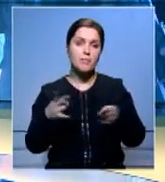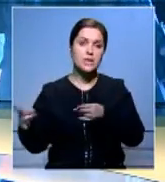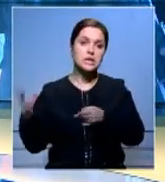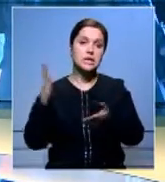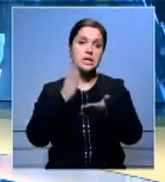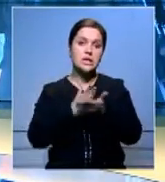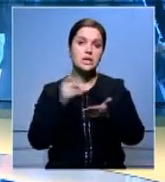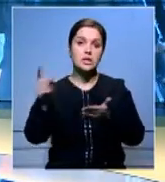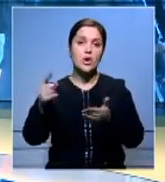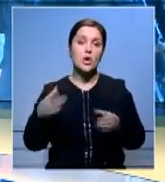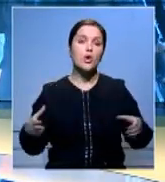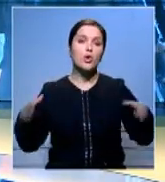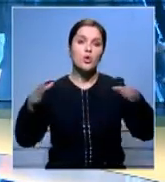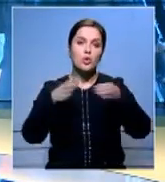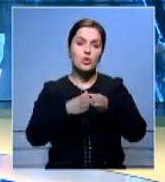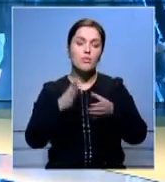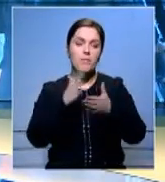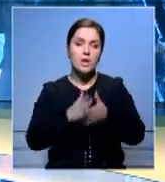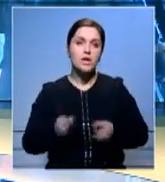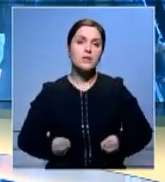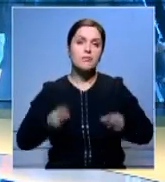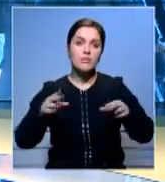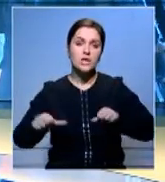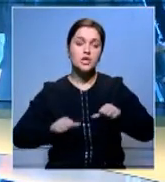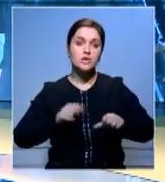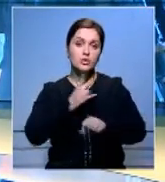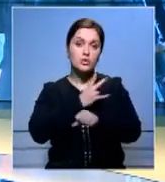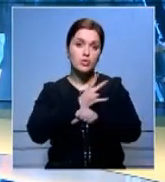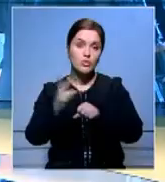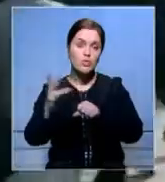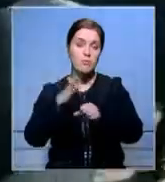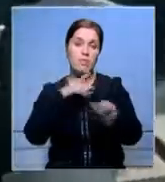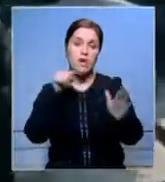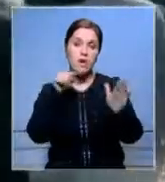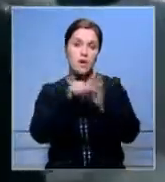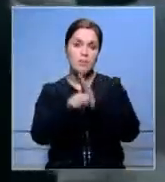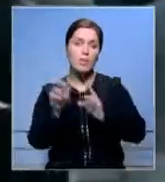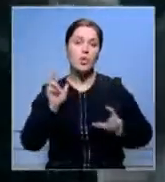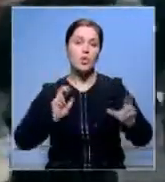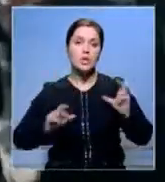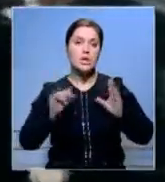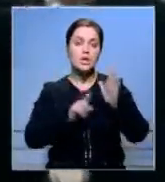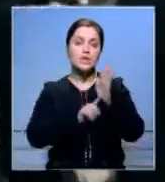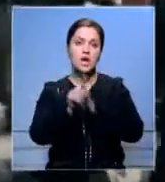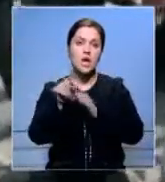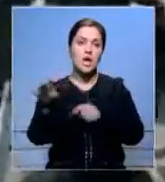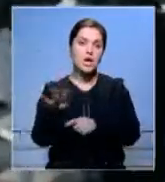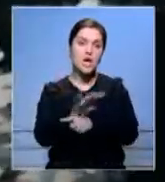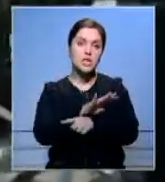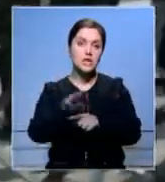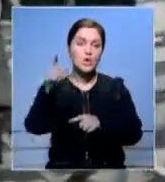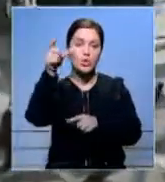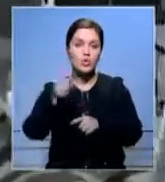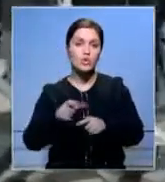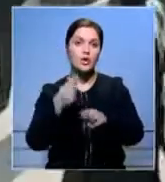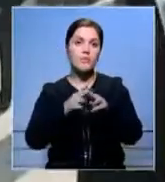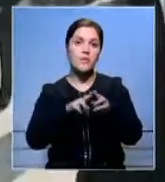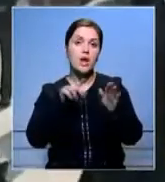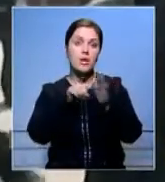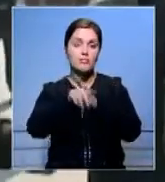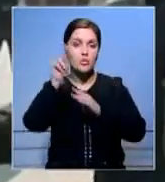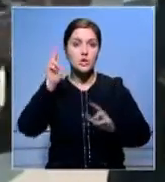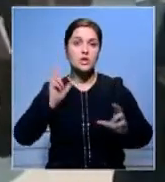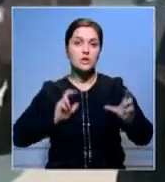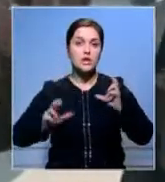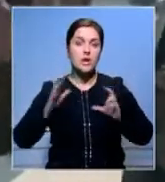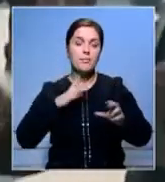сообщает Рейтер со ссылкой на местные власти. Напомню, группа вооруженных людей ворвалась в университет и начала расстреливать людей. На территории